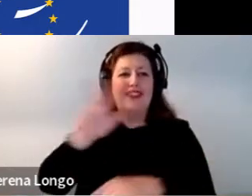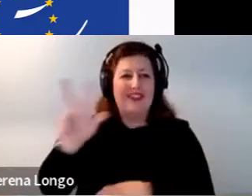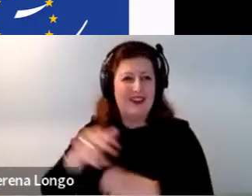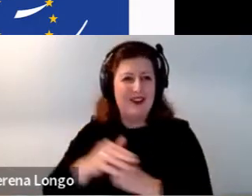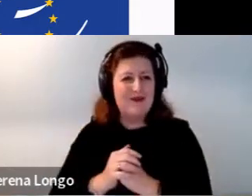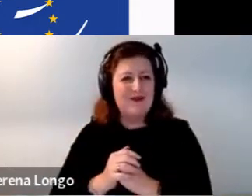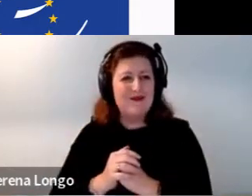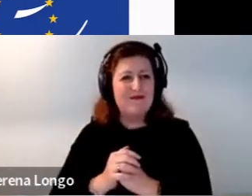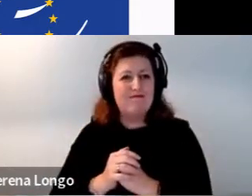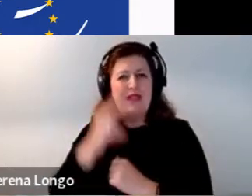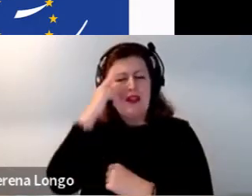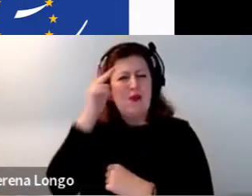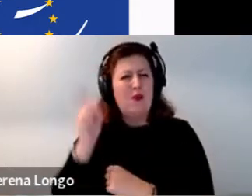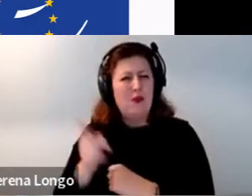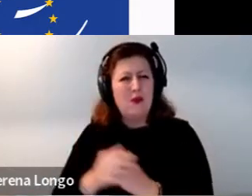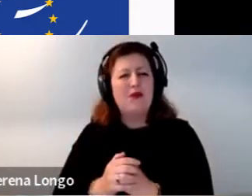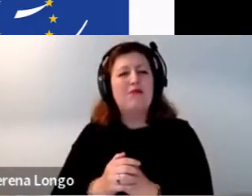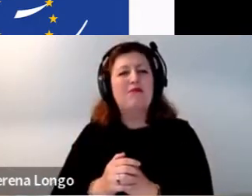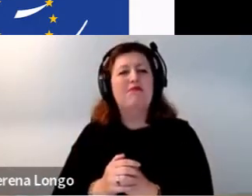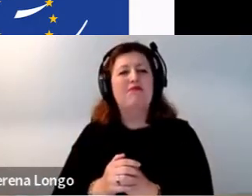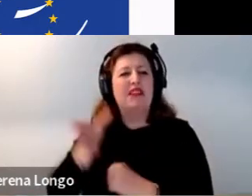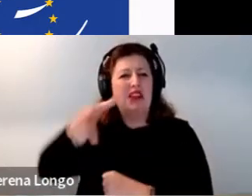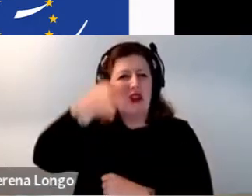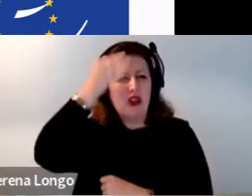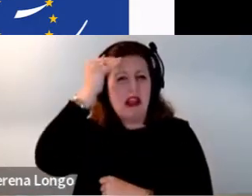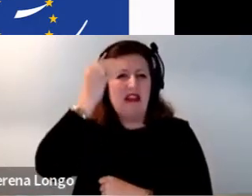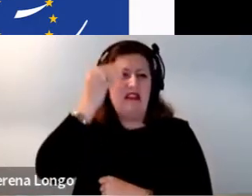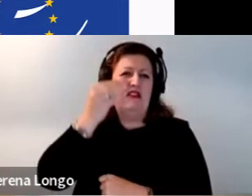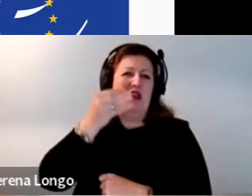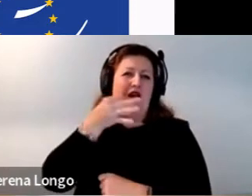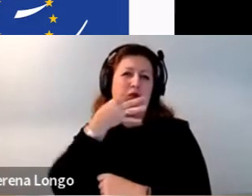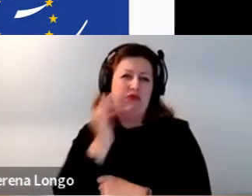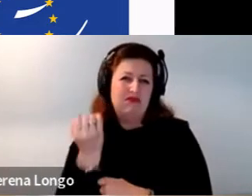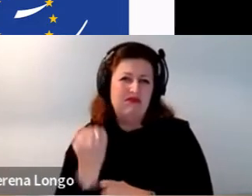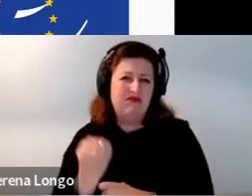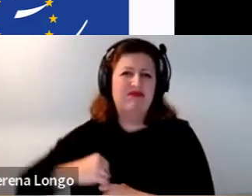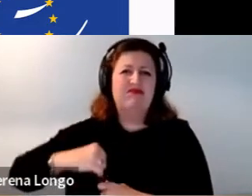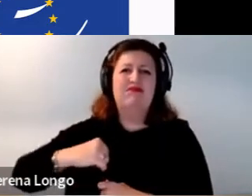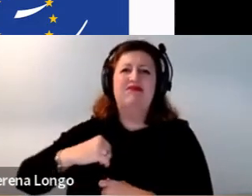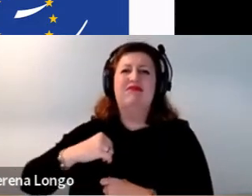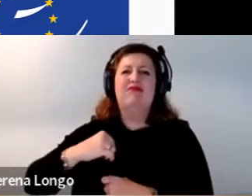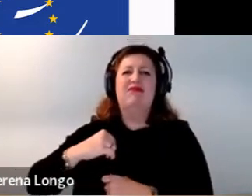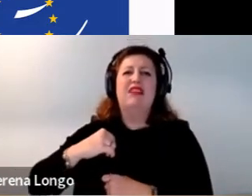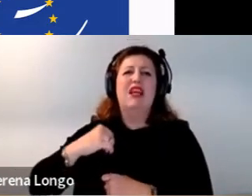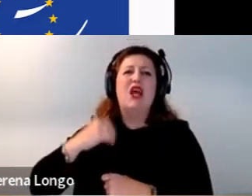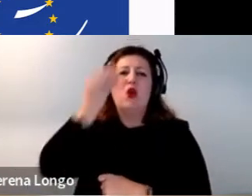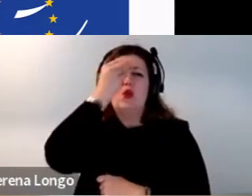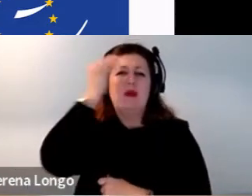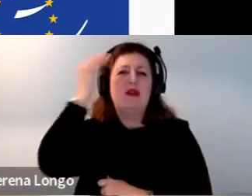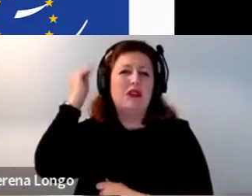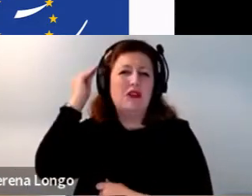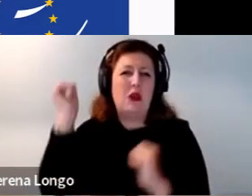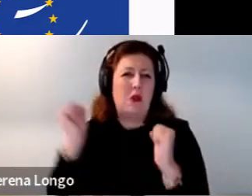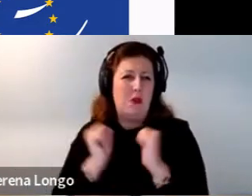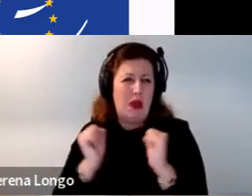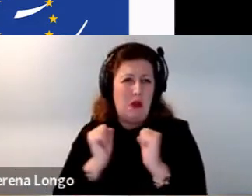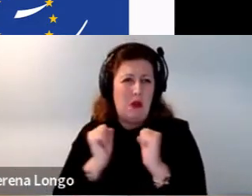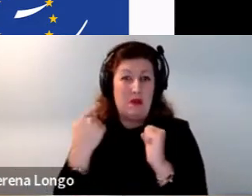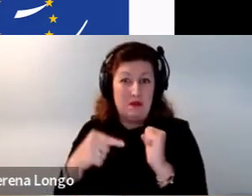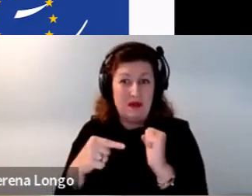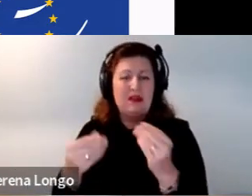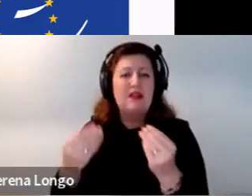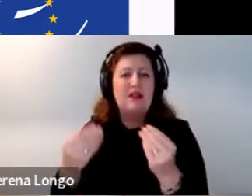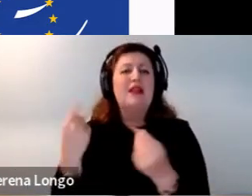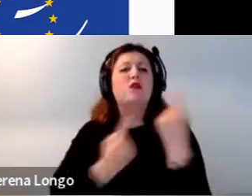come l'ignoranza, la negligenza, la superstizione e la paura sono fattori sociali che